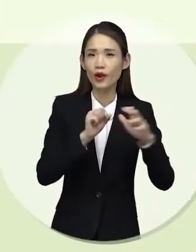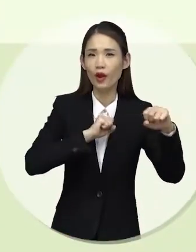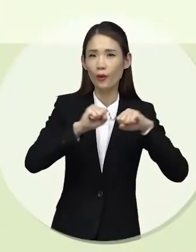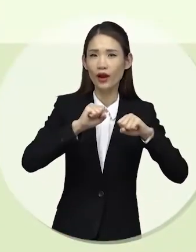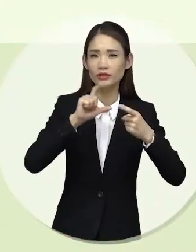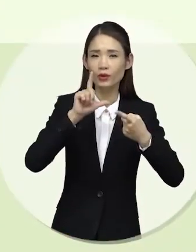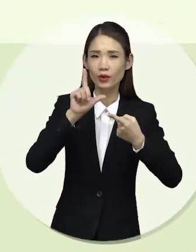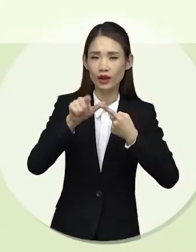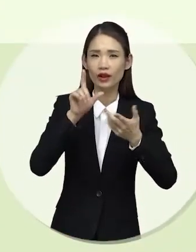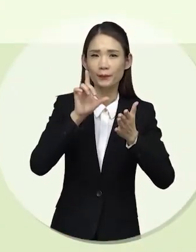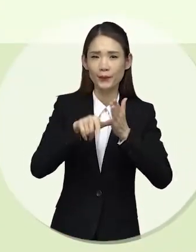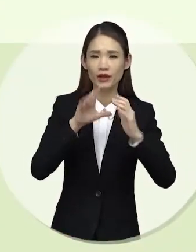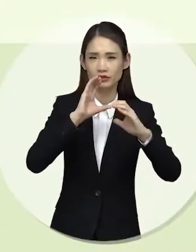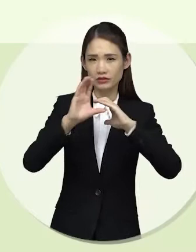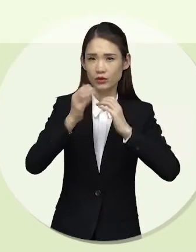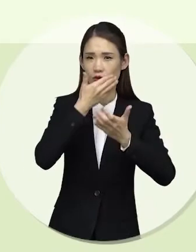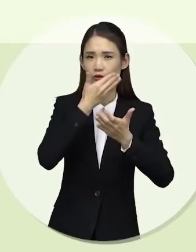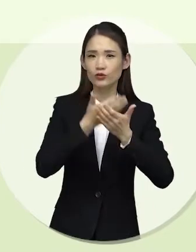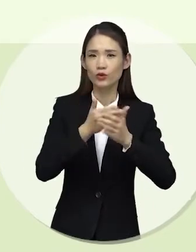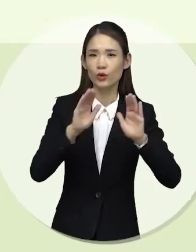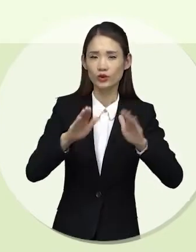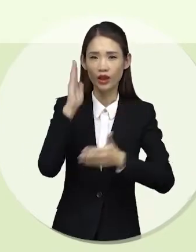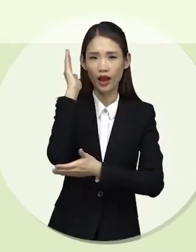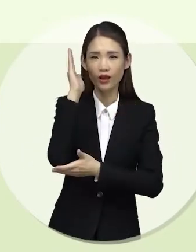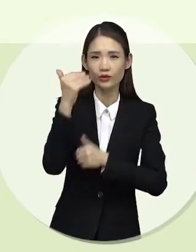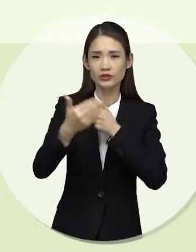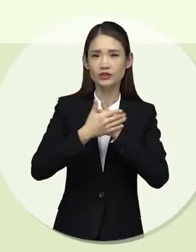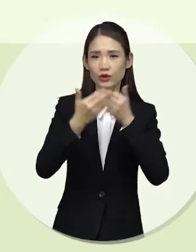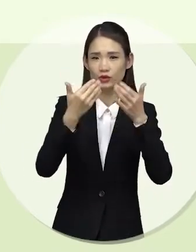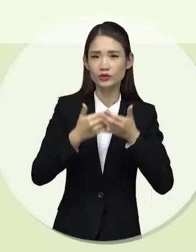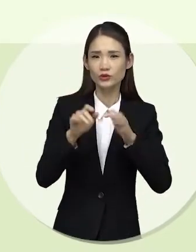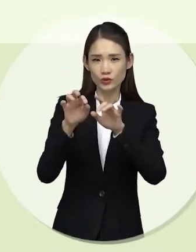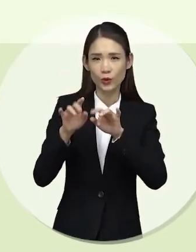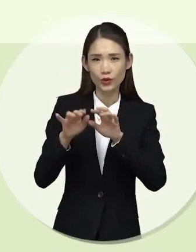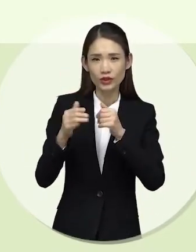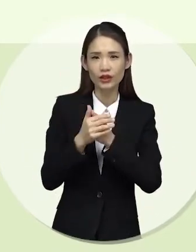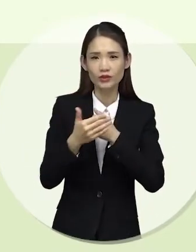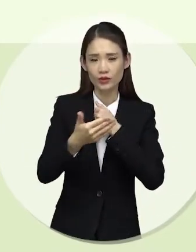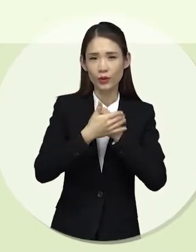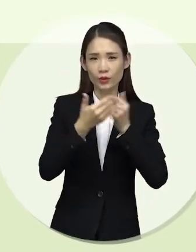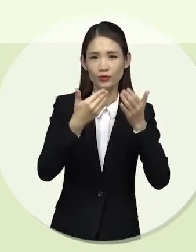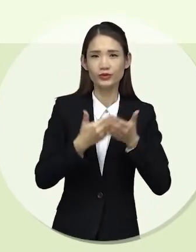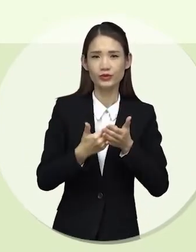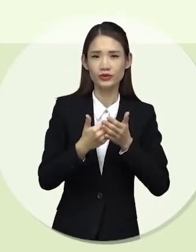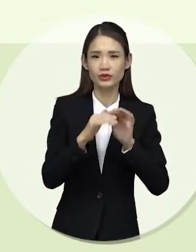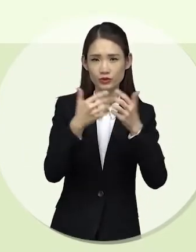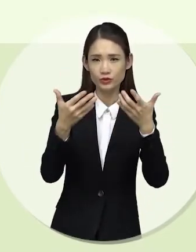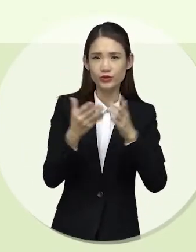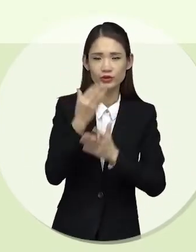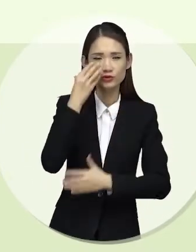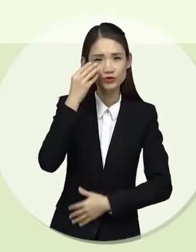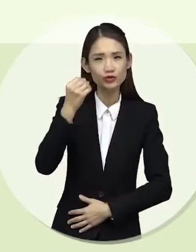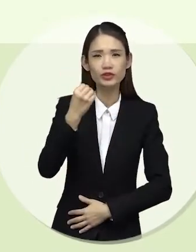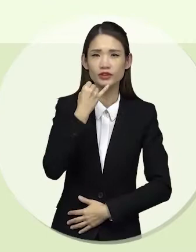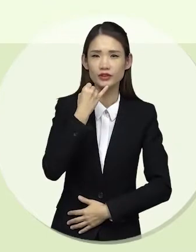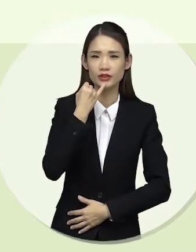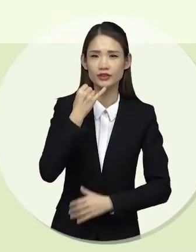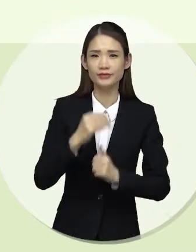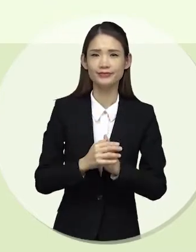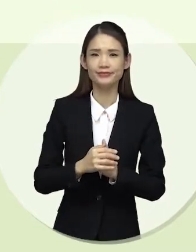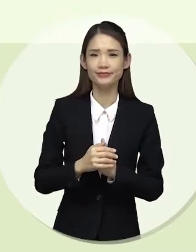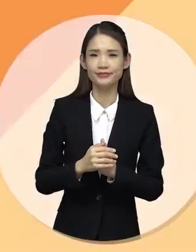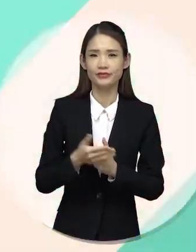조별 활동에서 의사소통은 중요합니다. 오늘은 학교에서 지원해주신 속기사님 덕에 조별 활동을 순조롭게 하고